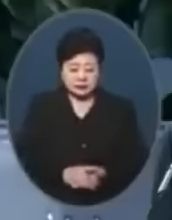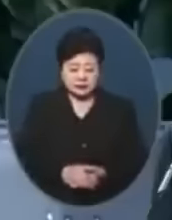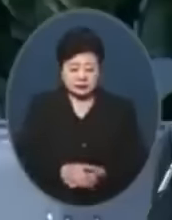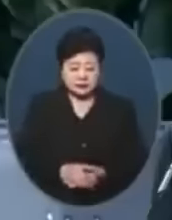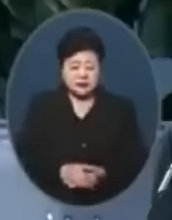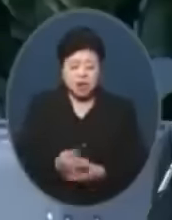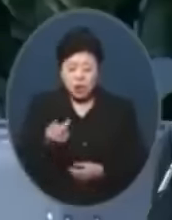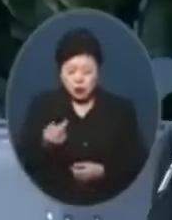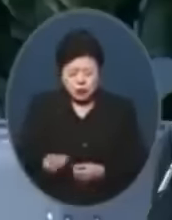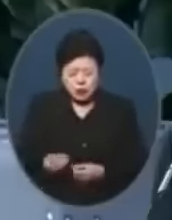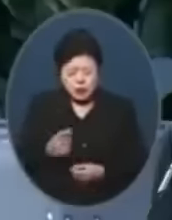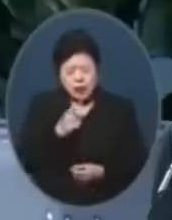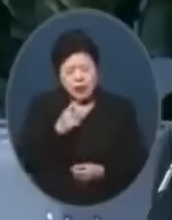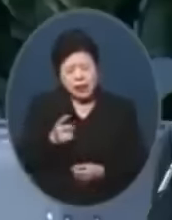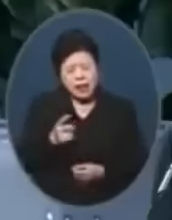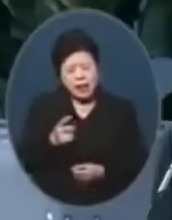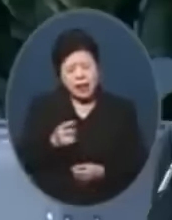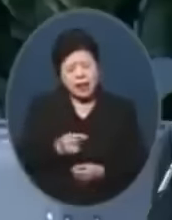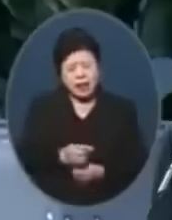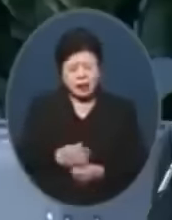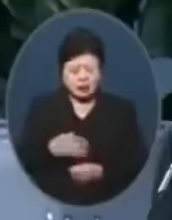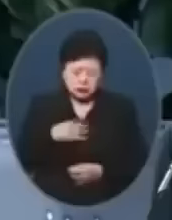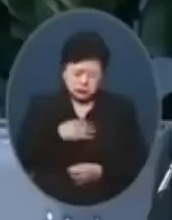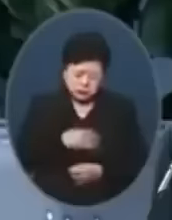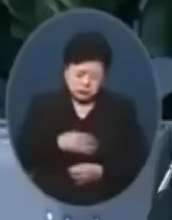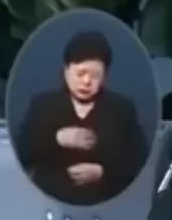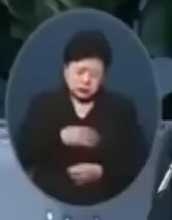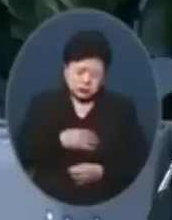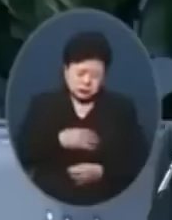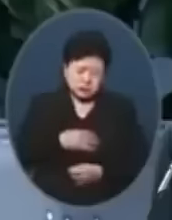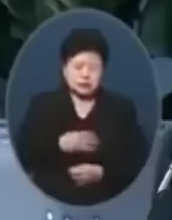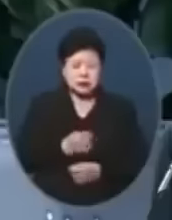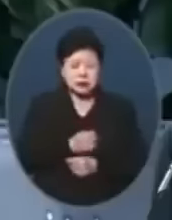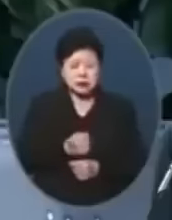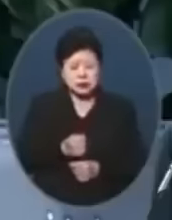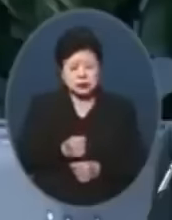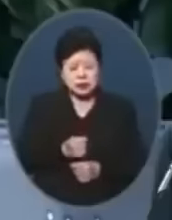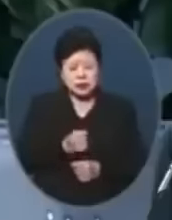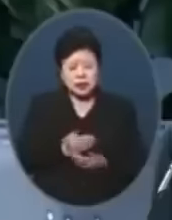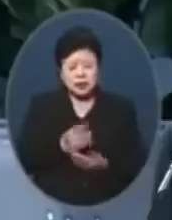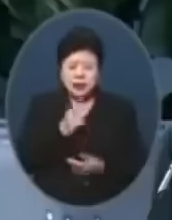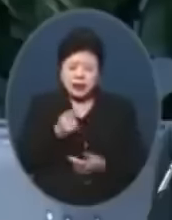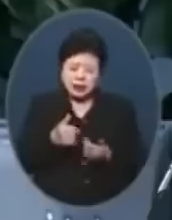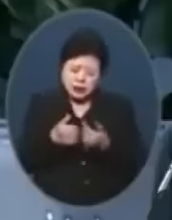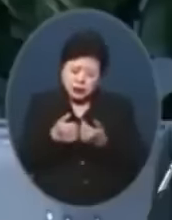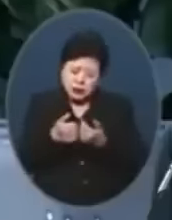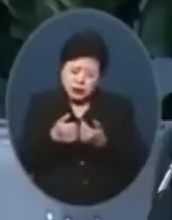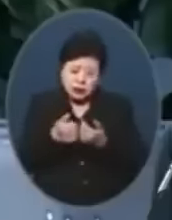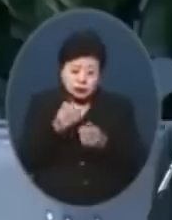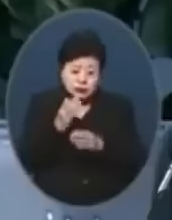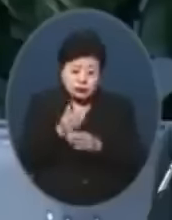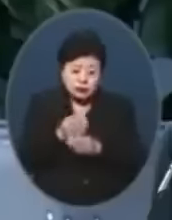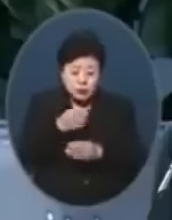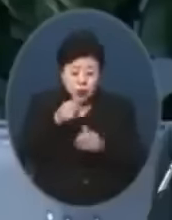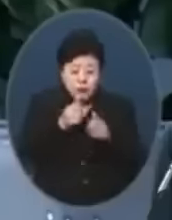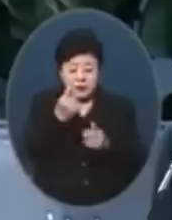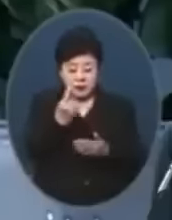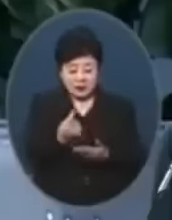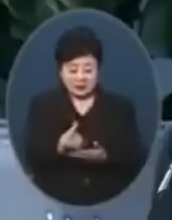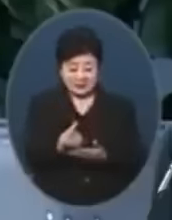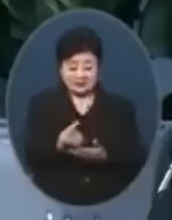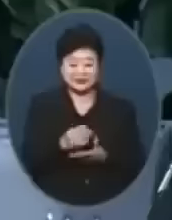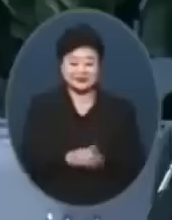뭐라고 회개를 하고 용서를 빌까요? 이눈하고 있었습니다. 그때 요셉이 나와서 하는